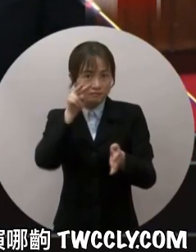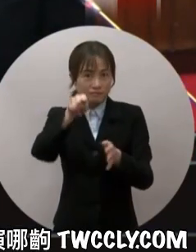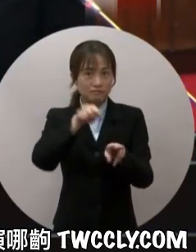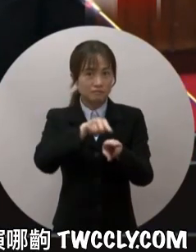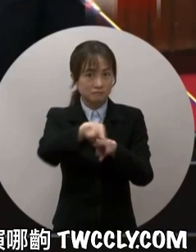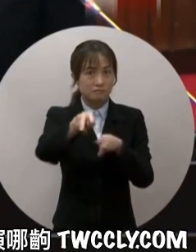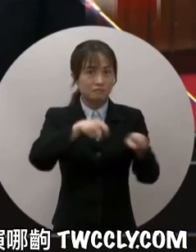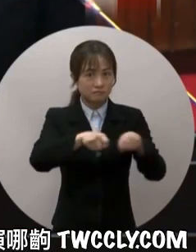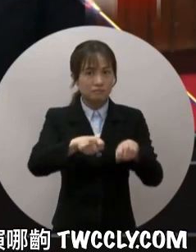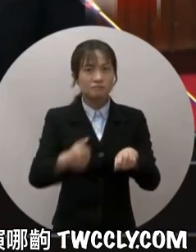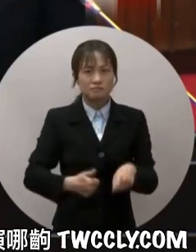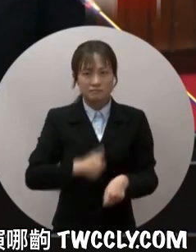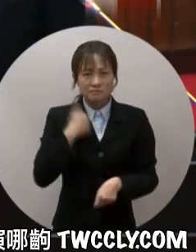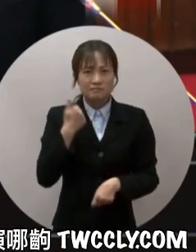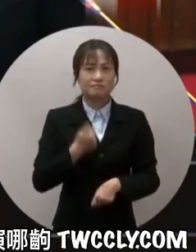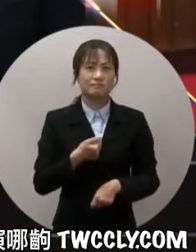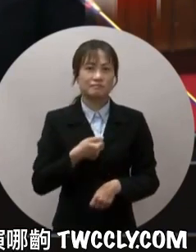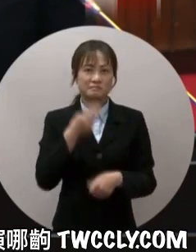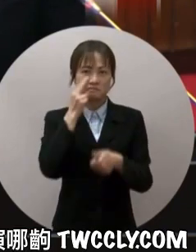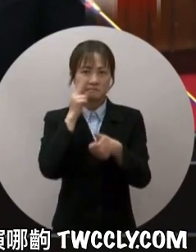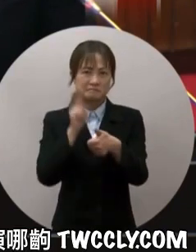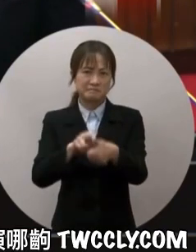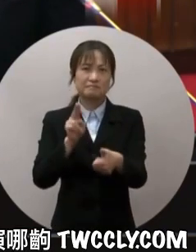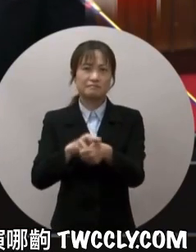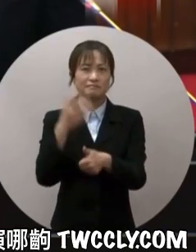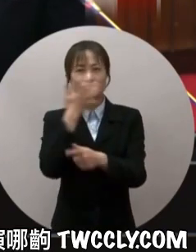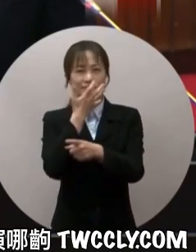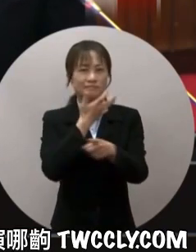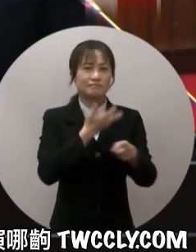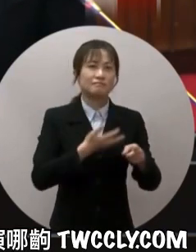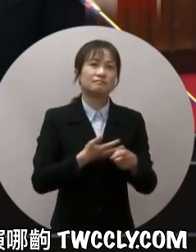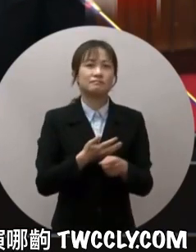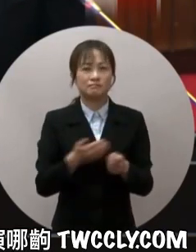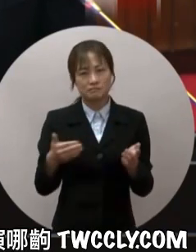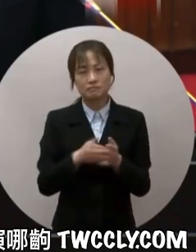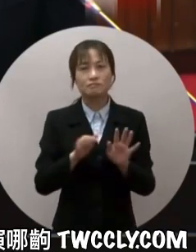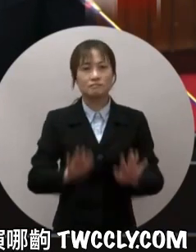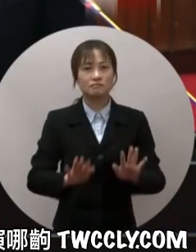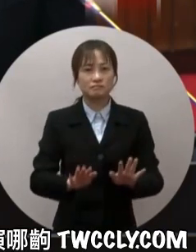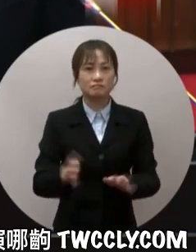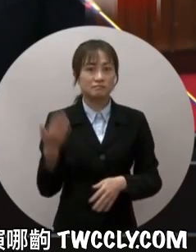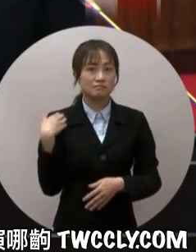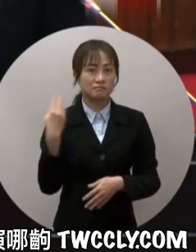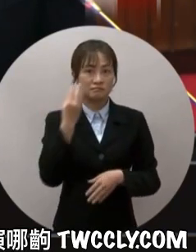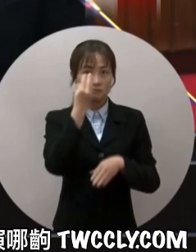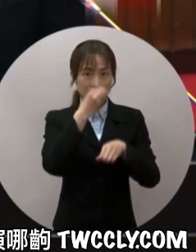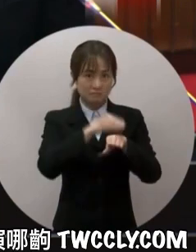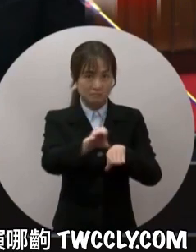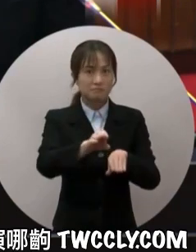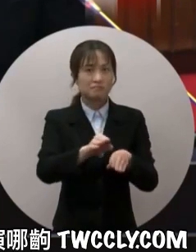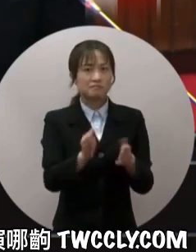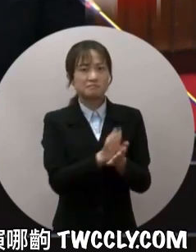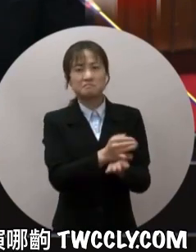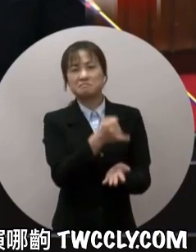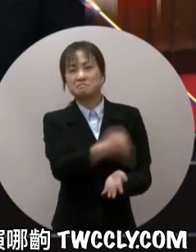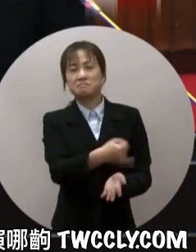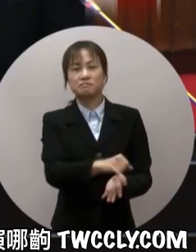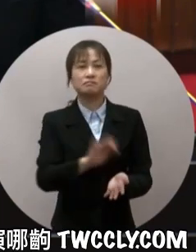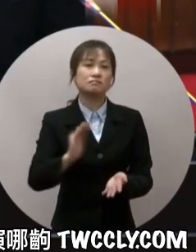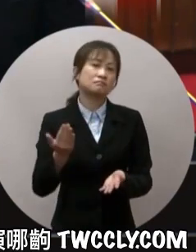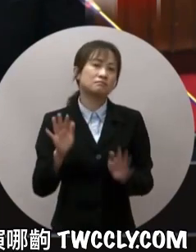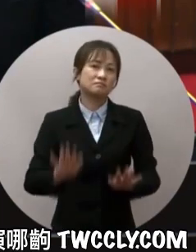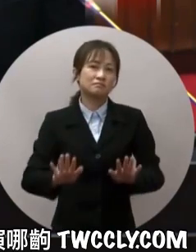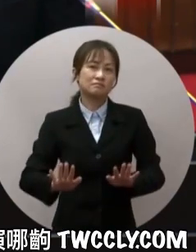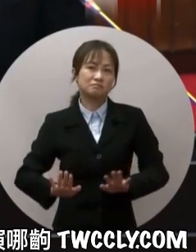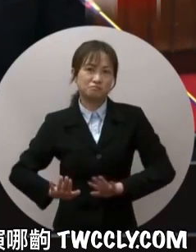被丟麵粉丟水球甚至丟雞蛋過來的包括高鐵當時還被評價的很差我認為